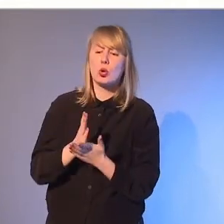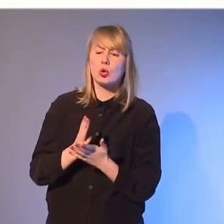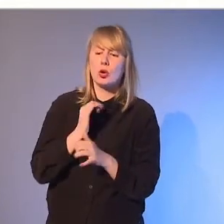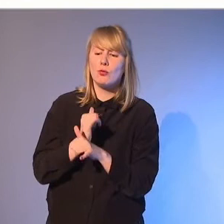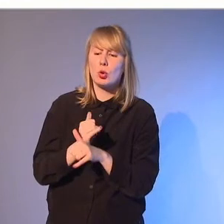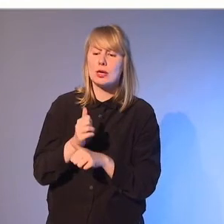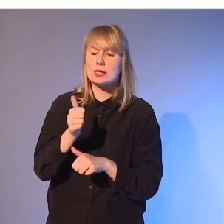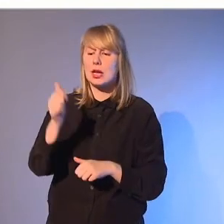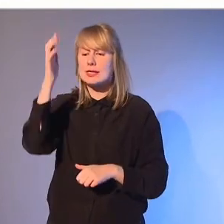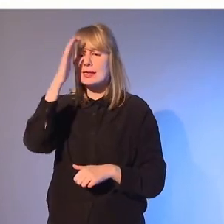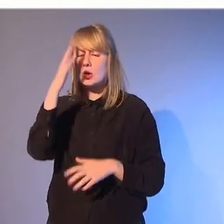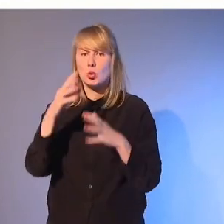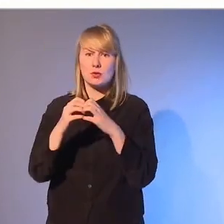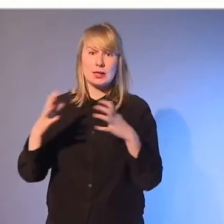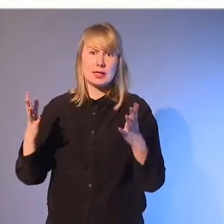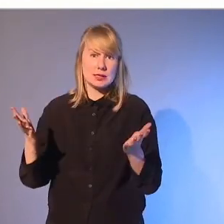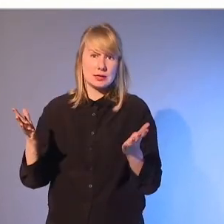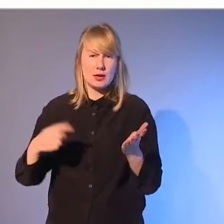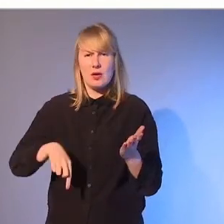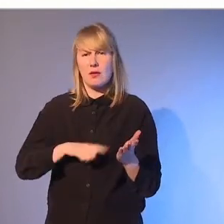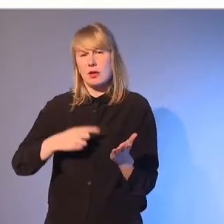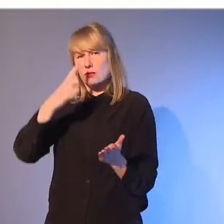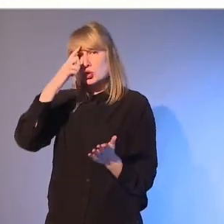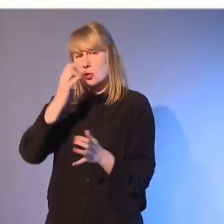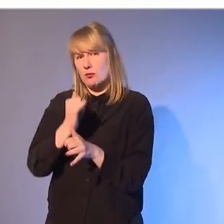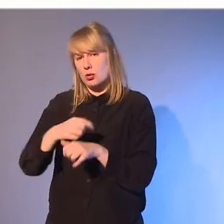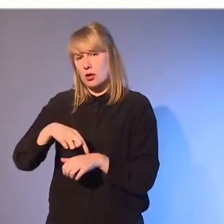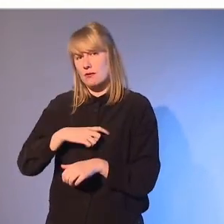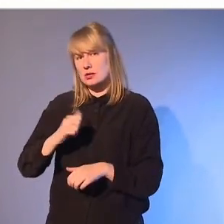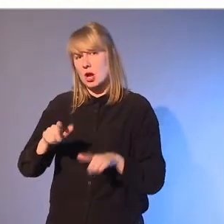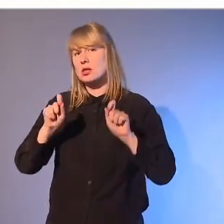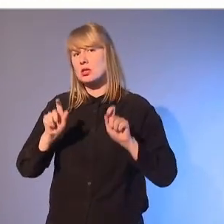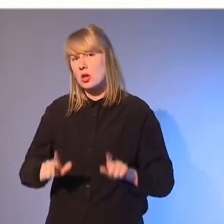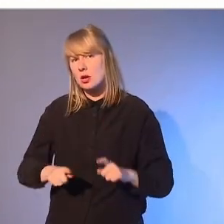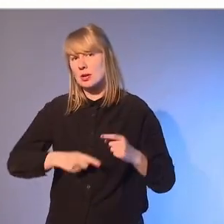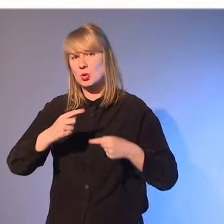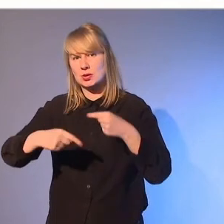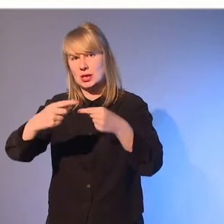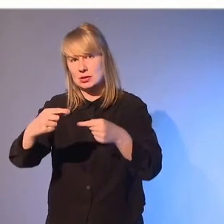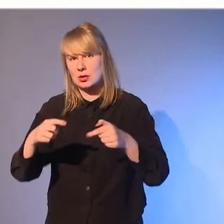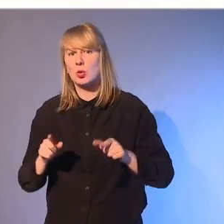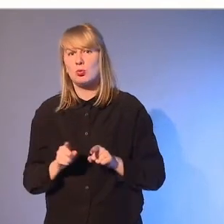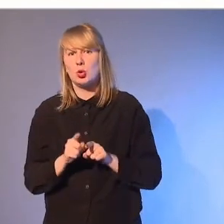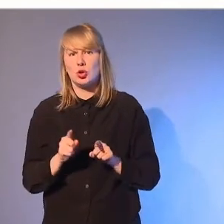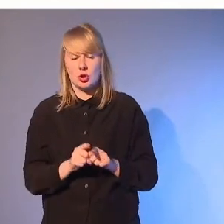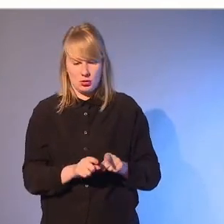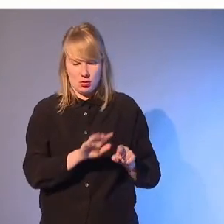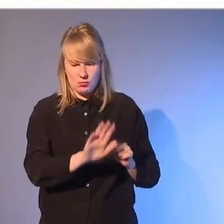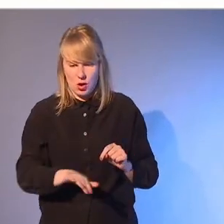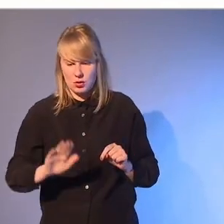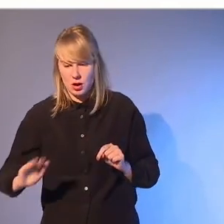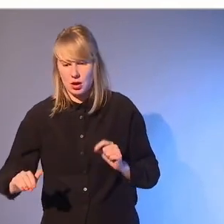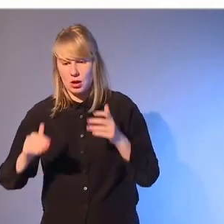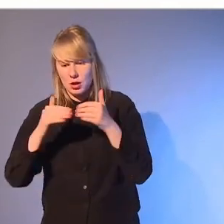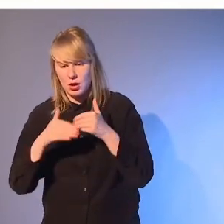de resonerer og utvikler seg? Og skjønner vi hvordan vi skal starte en prosess slik at disse samme ungene skal